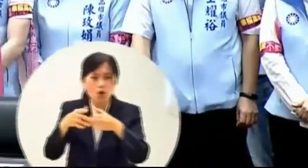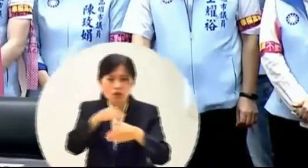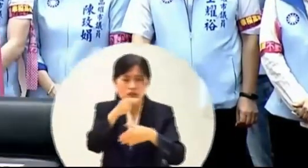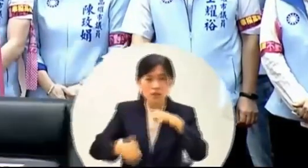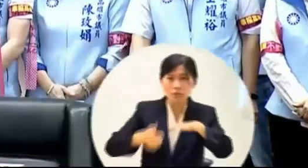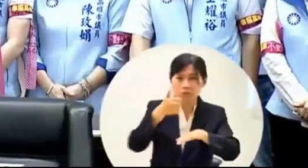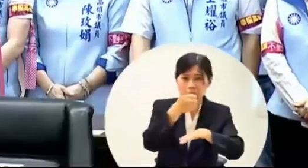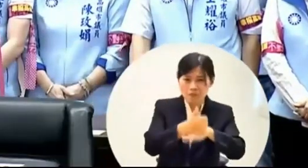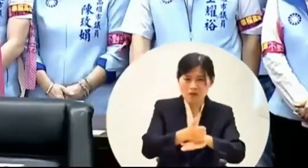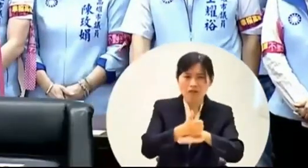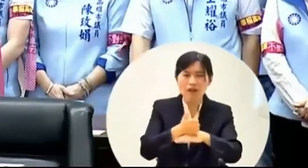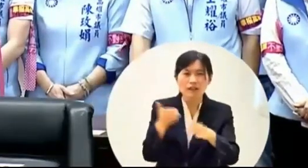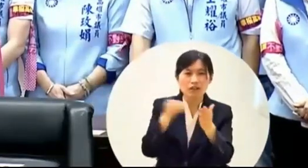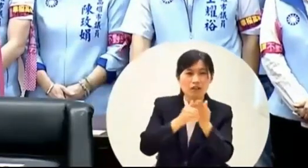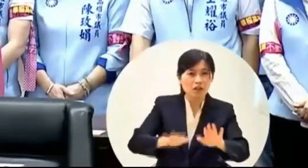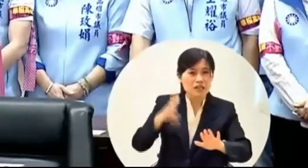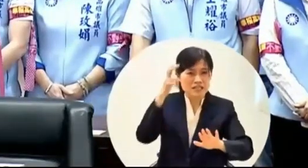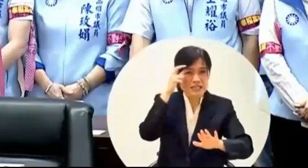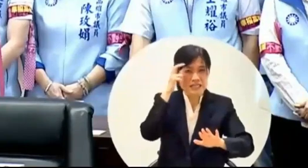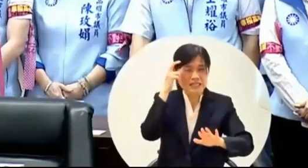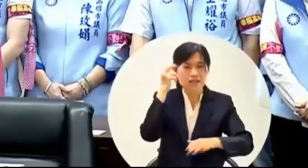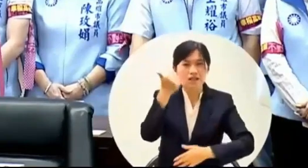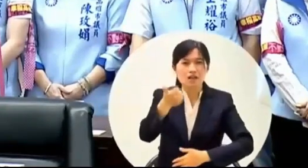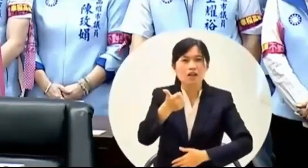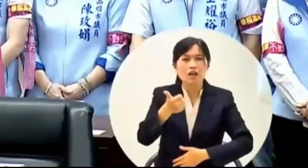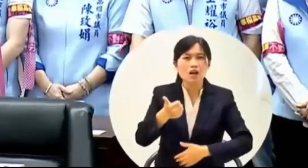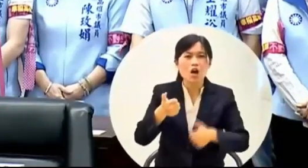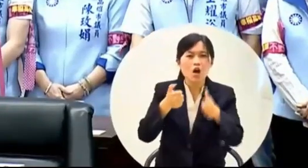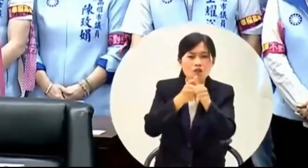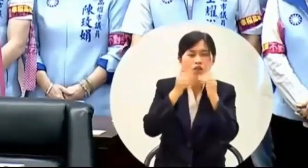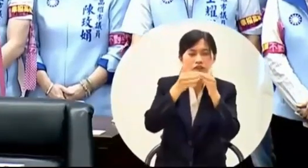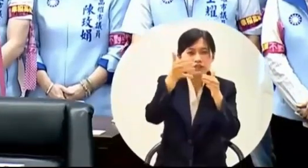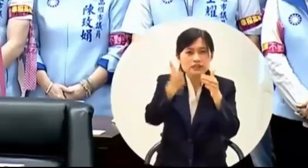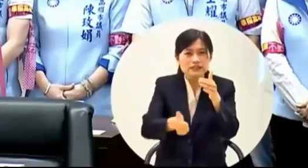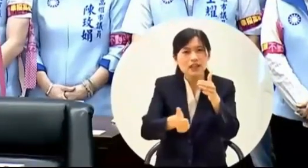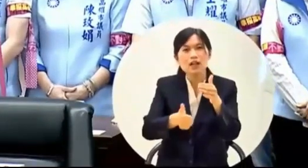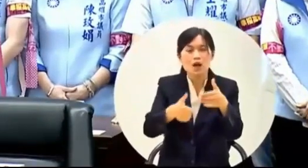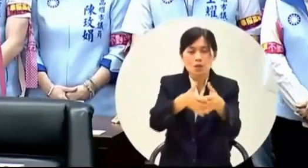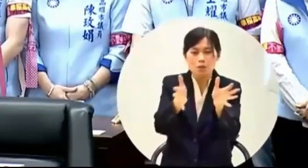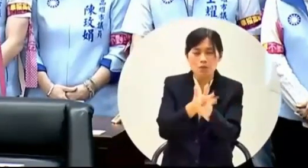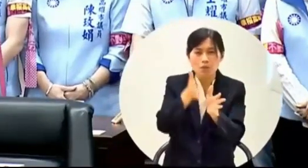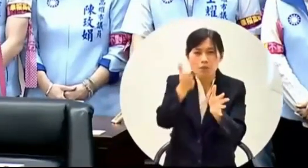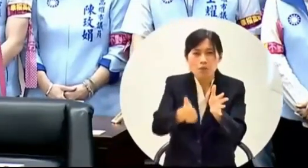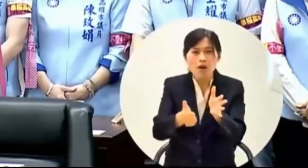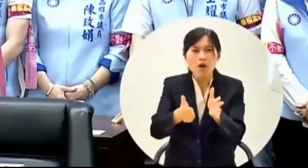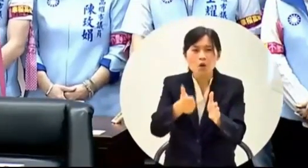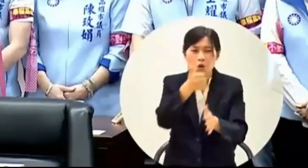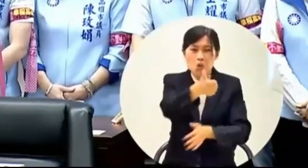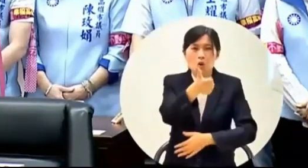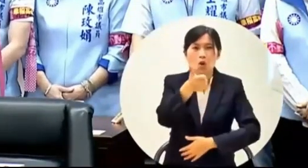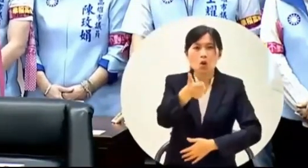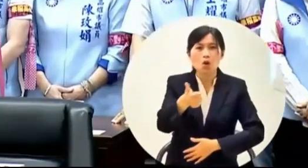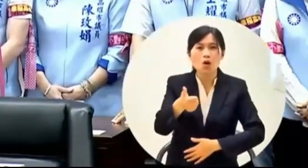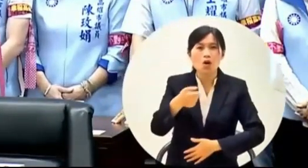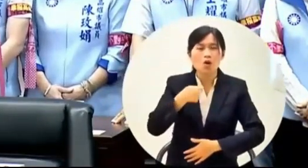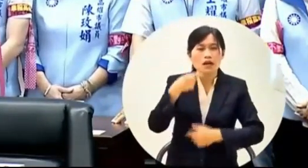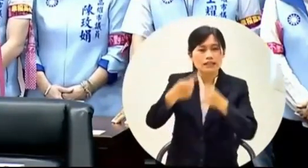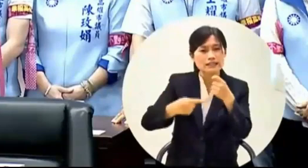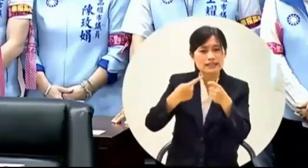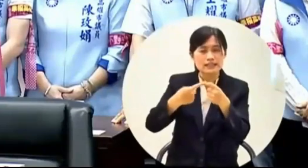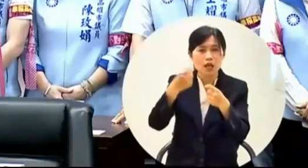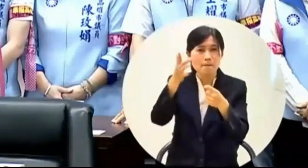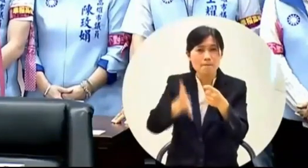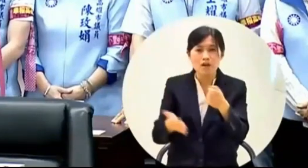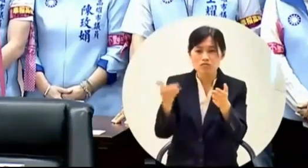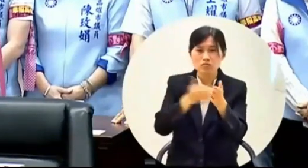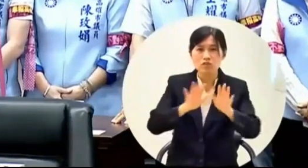强的团队，有三位 部长及副市长，还有很优秀的局处所长。我想这一年半来可以